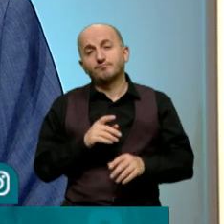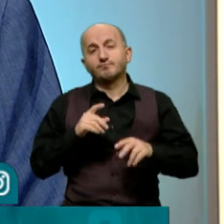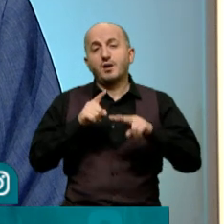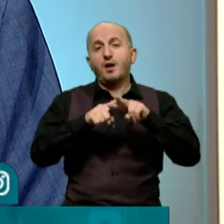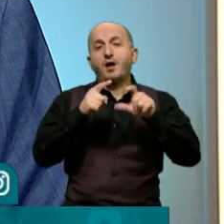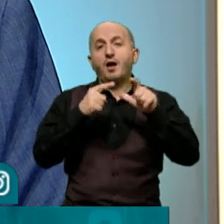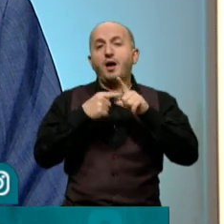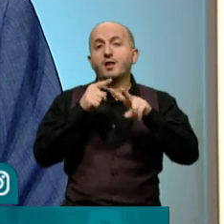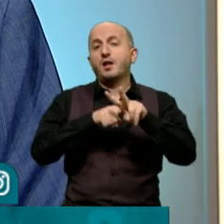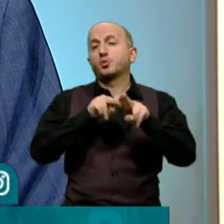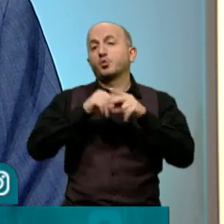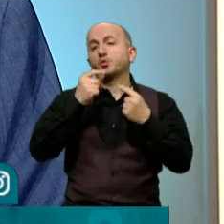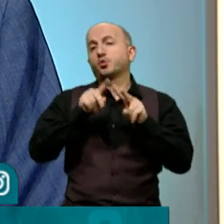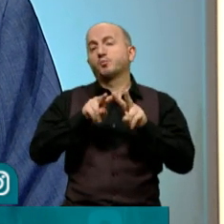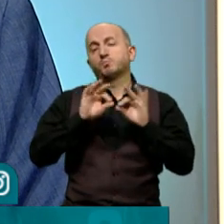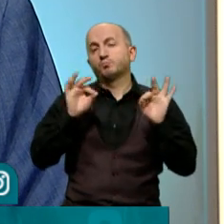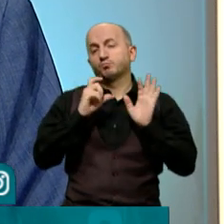aleyküm. Aynen öyle.